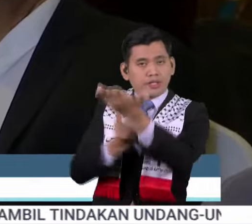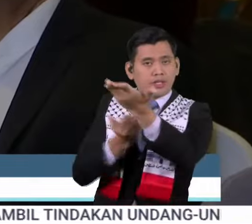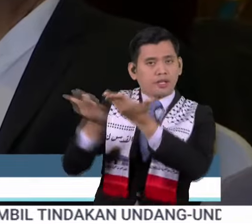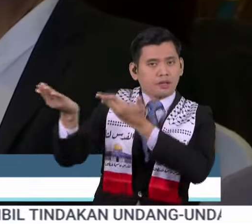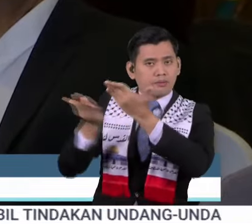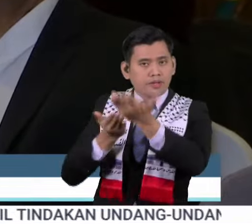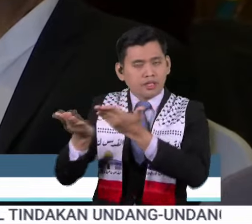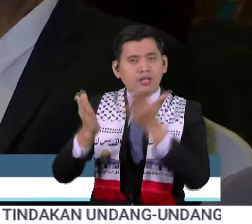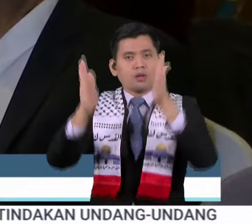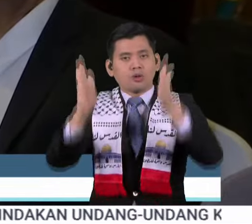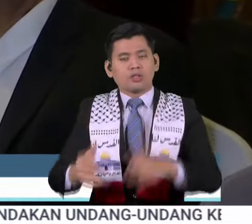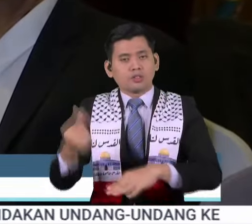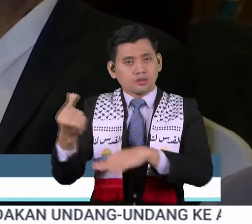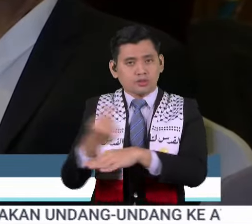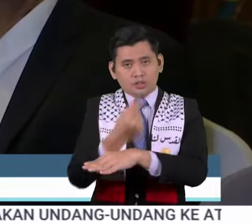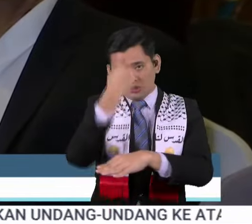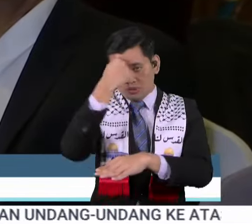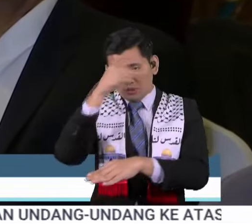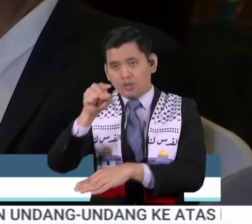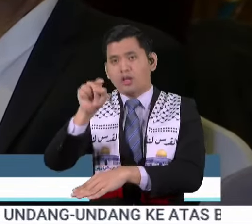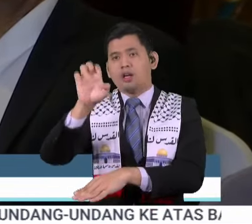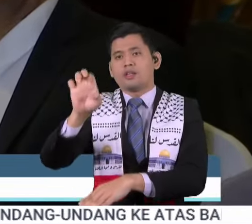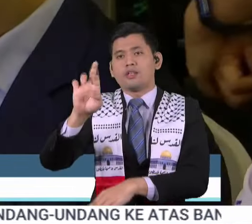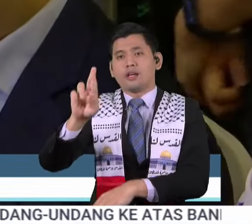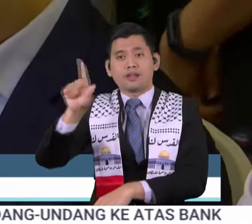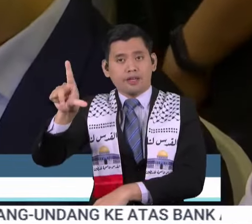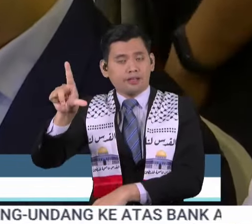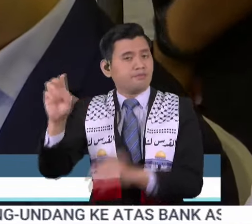perkhidmatan penumpang kepada pihak ERL.